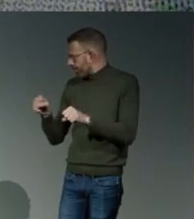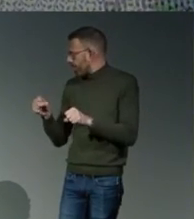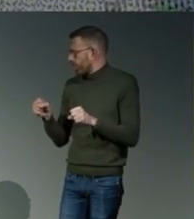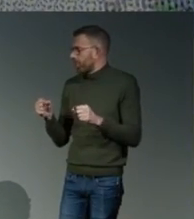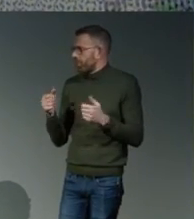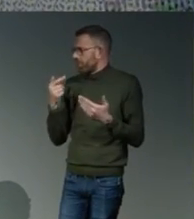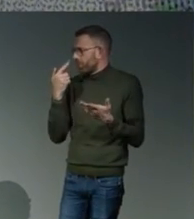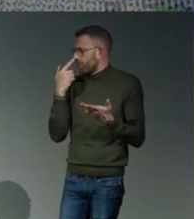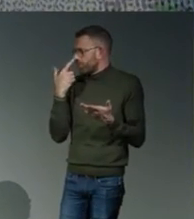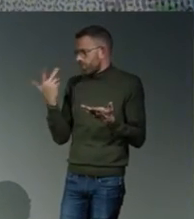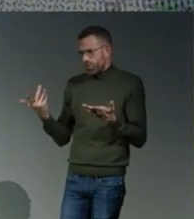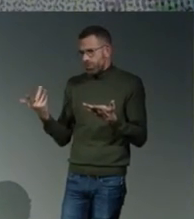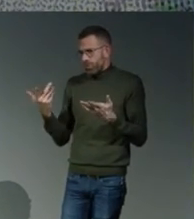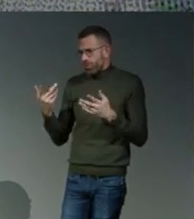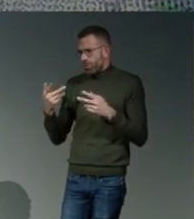la recherche poétique